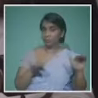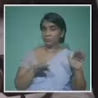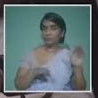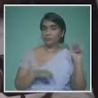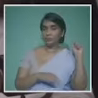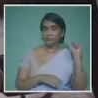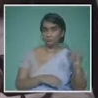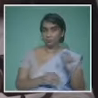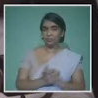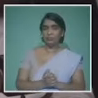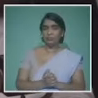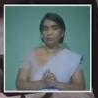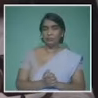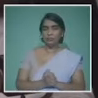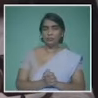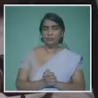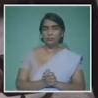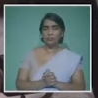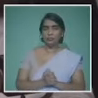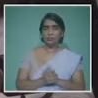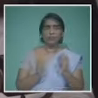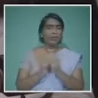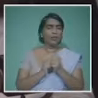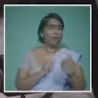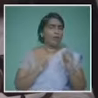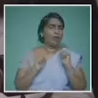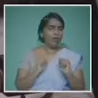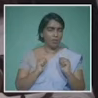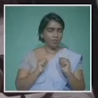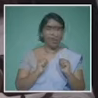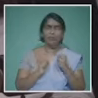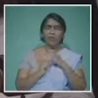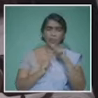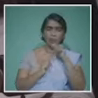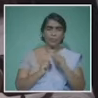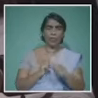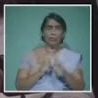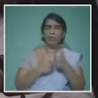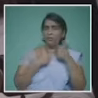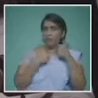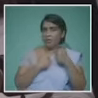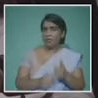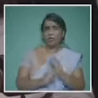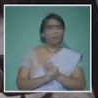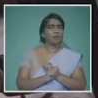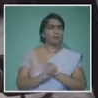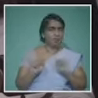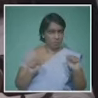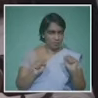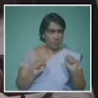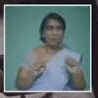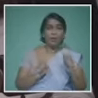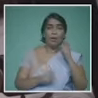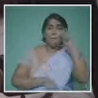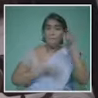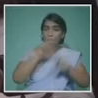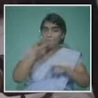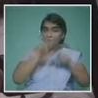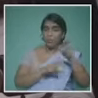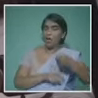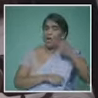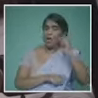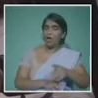පැහැදිලි කියනවා මේ මොකද්ද කරන්න හදන්නේ? කිසිම සුජාත භාවයක් නැති ජනතාව